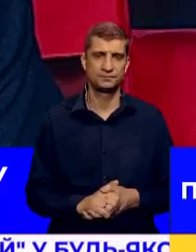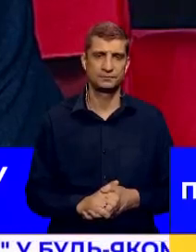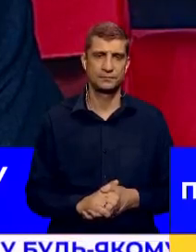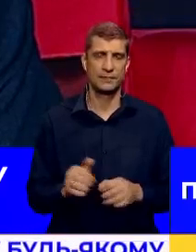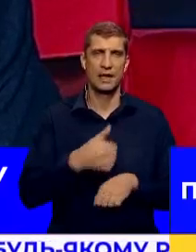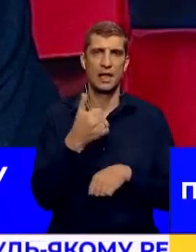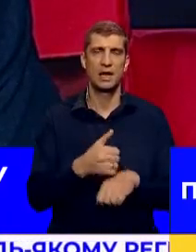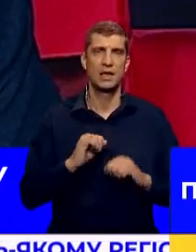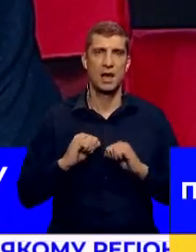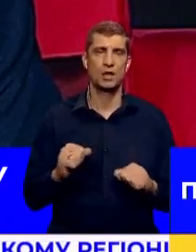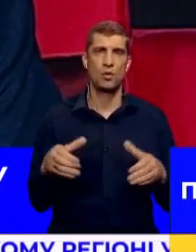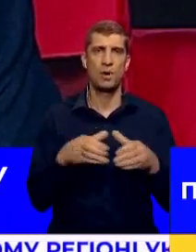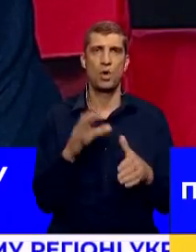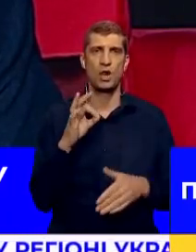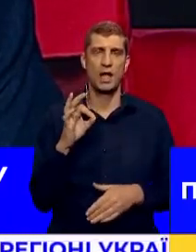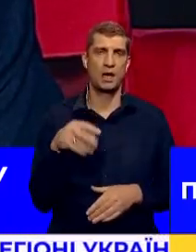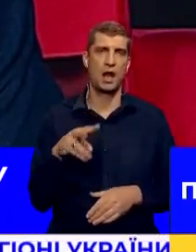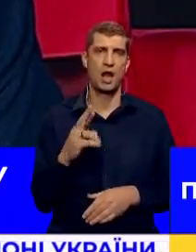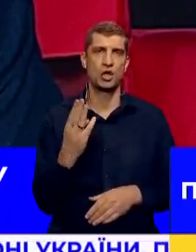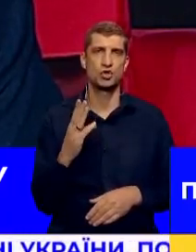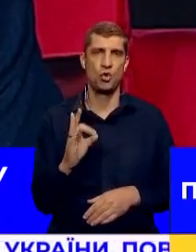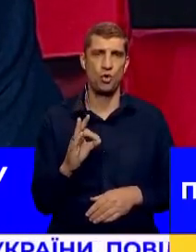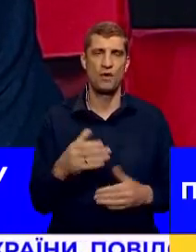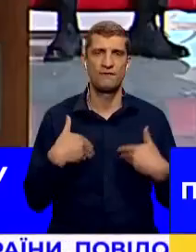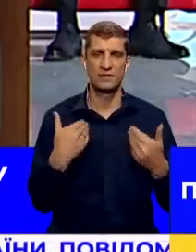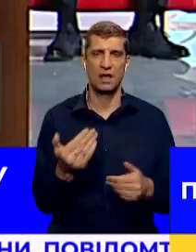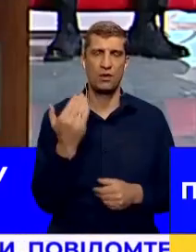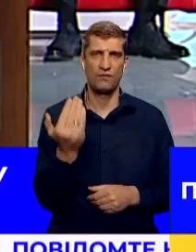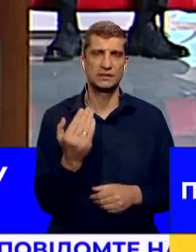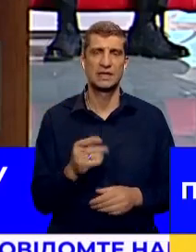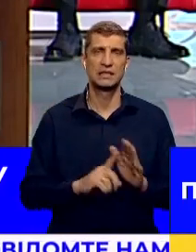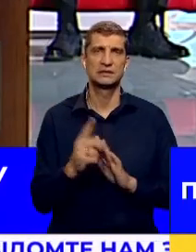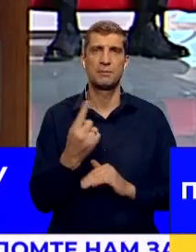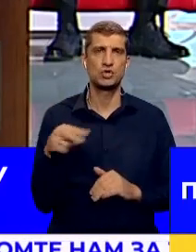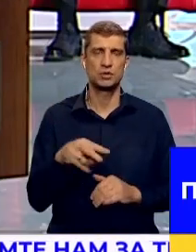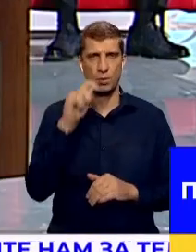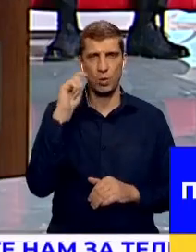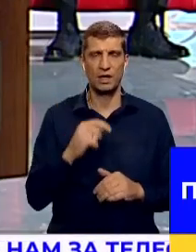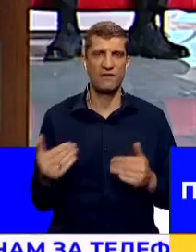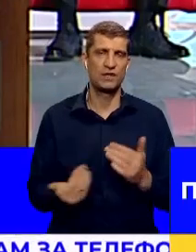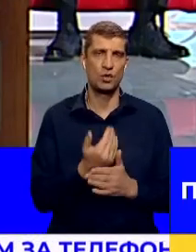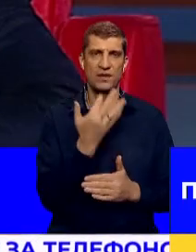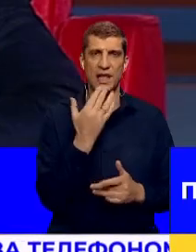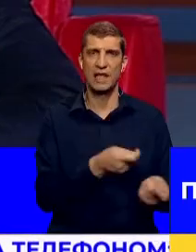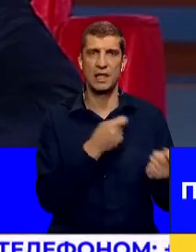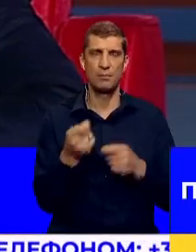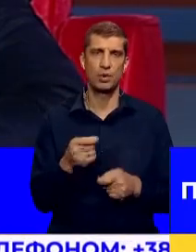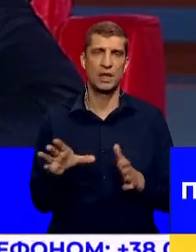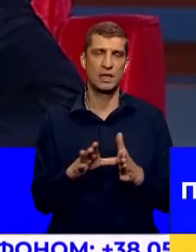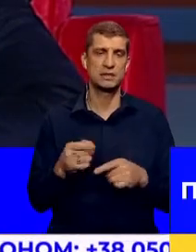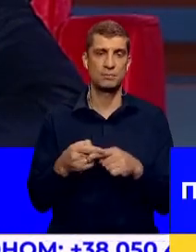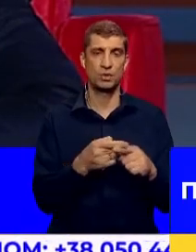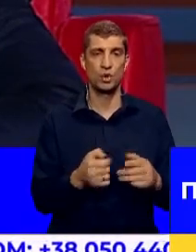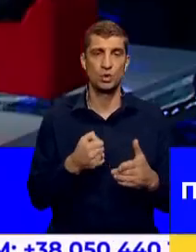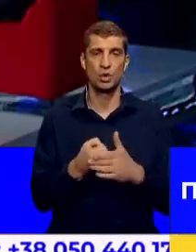Лідер радикальної партії Олег Ляшко, вітаю вас. Вітаю. З 1 листопада Україна відновить імпорт електроенергії з Білорусі, адже